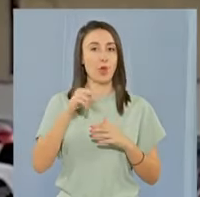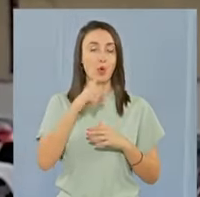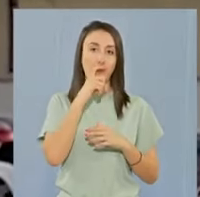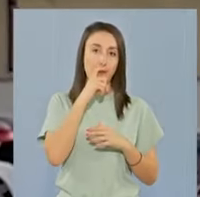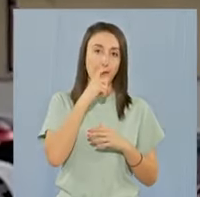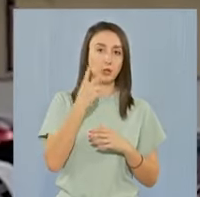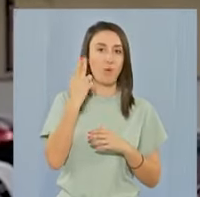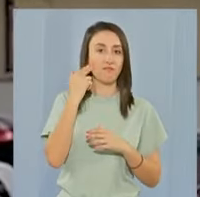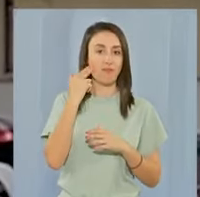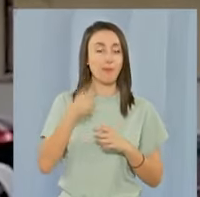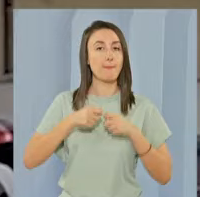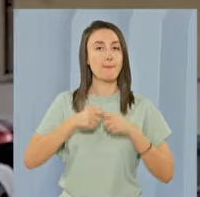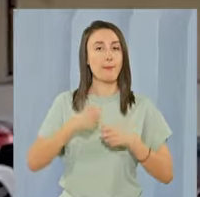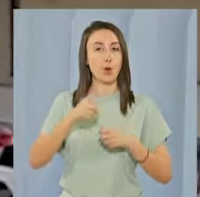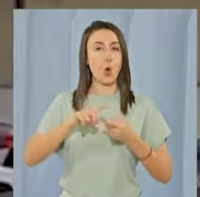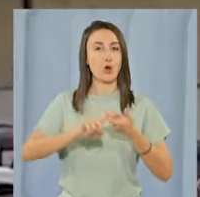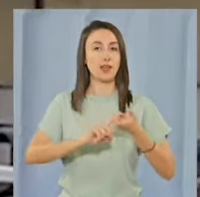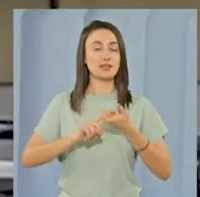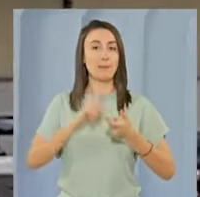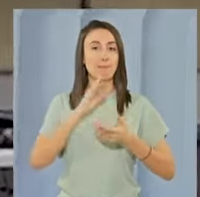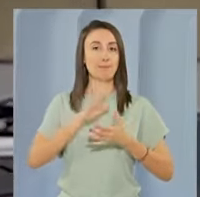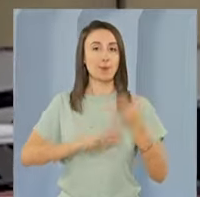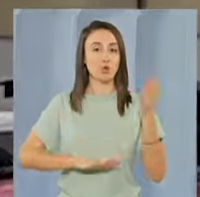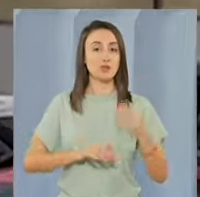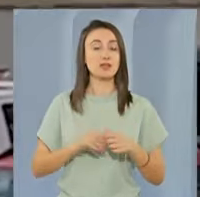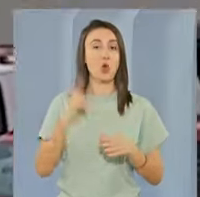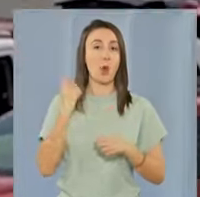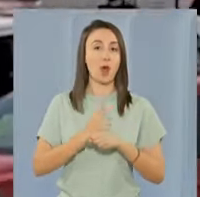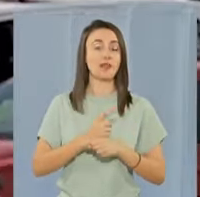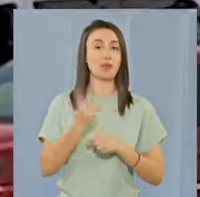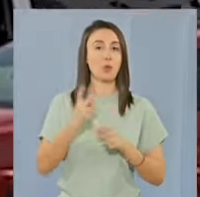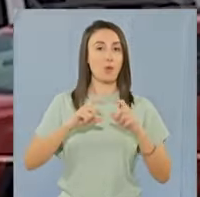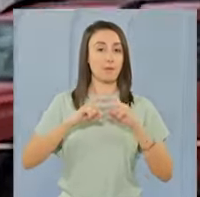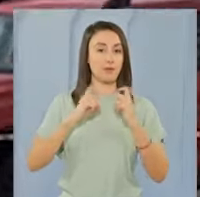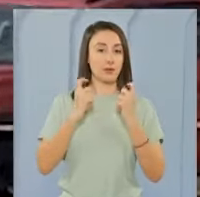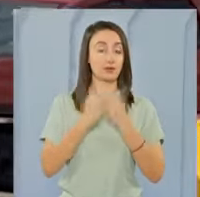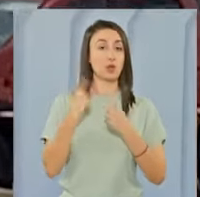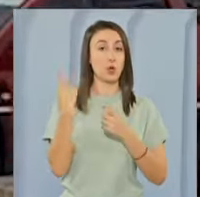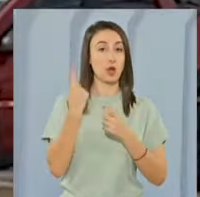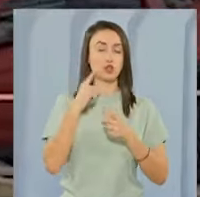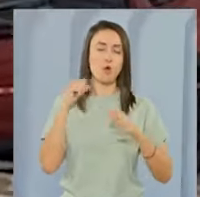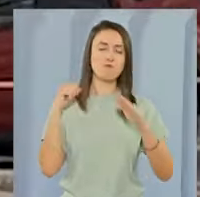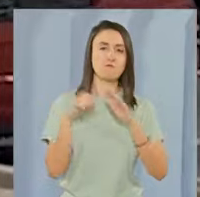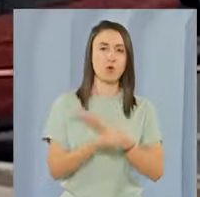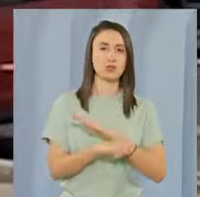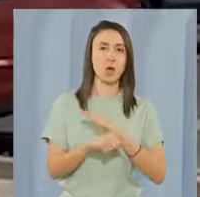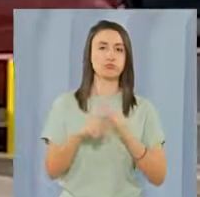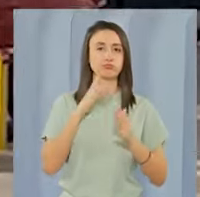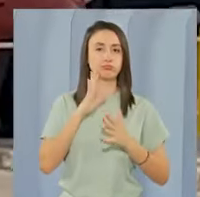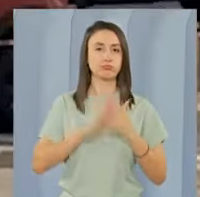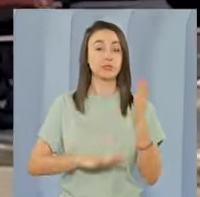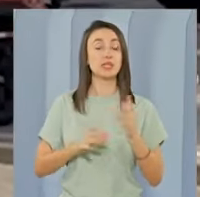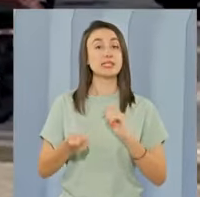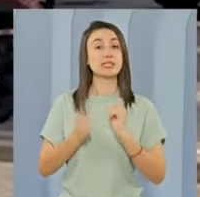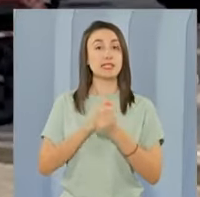bărbat și 2 femei, membri ai unei rețele de proxeneți din Oradea. În 2 apartamente din oraș o forțau să întrețină relații sexuale